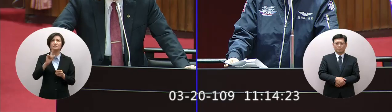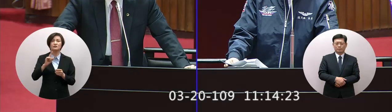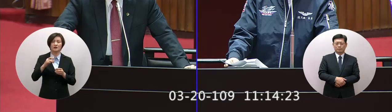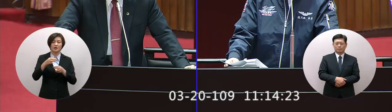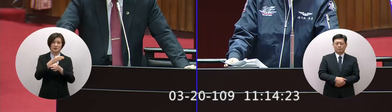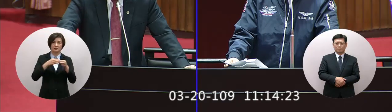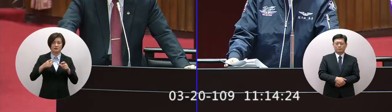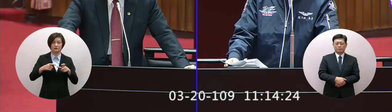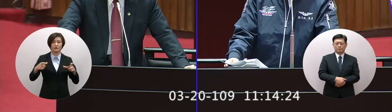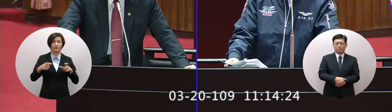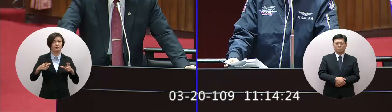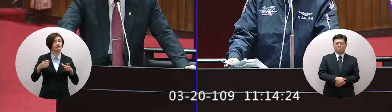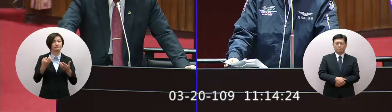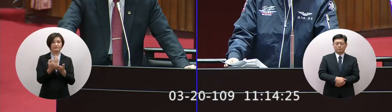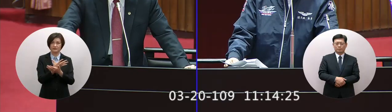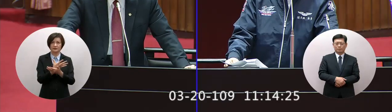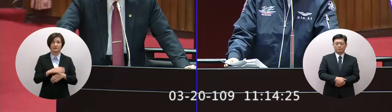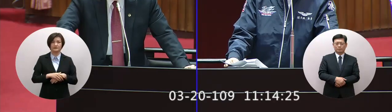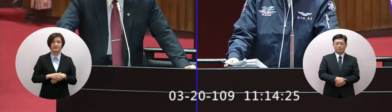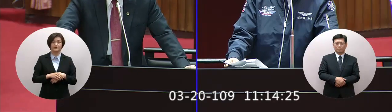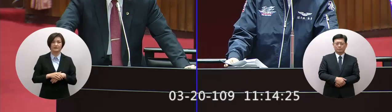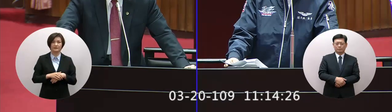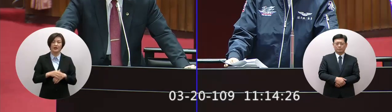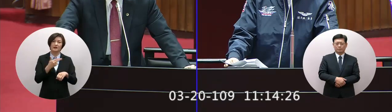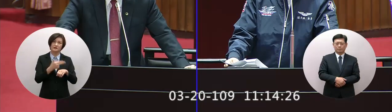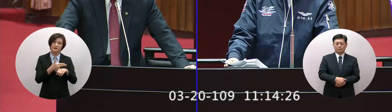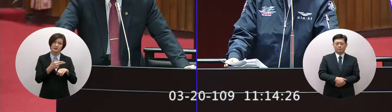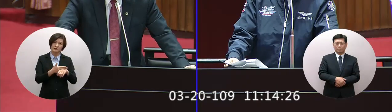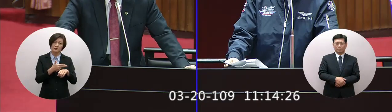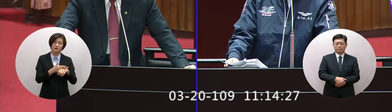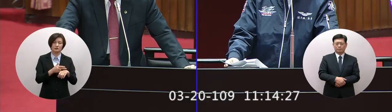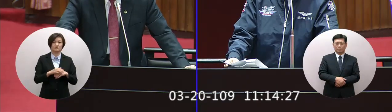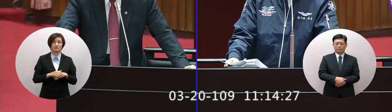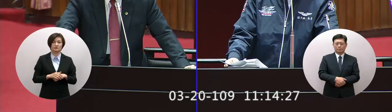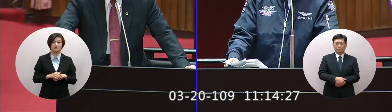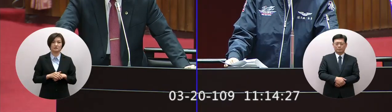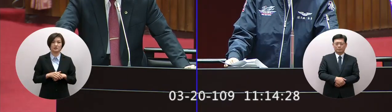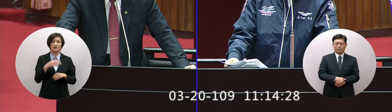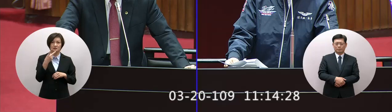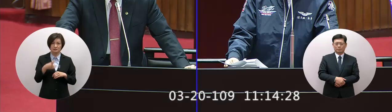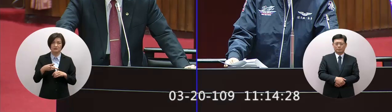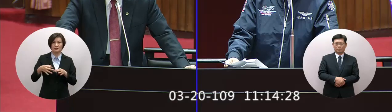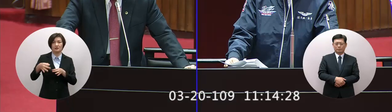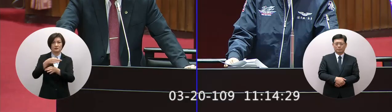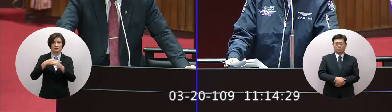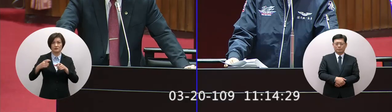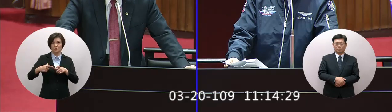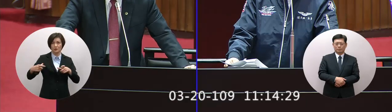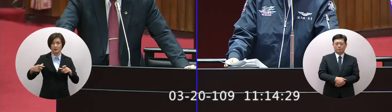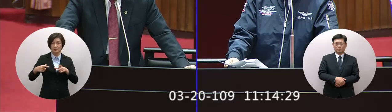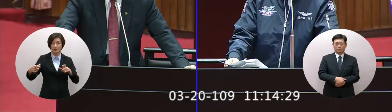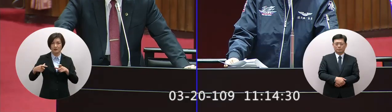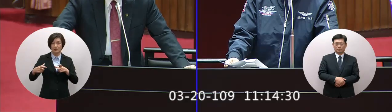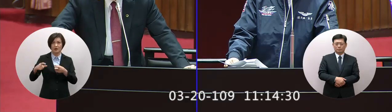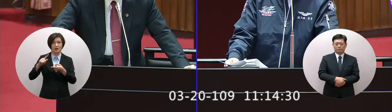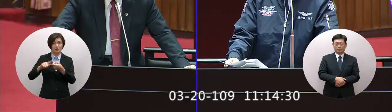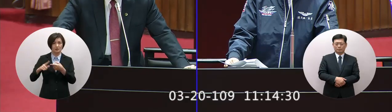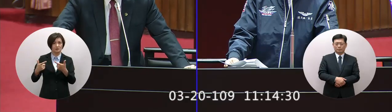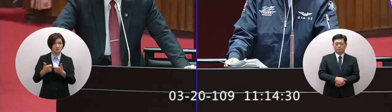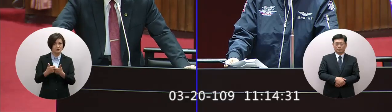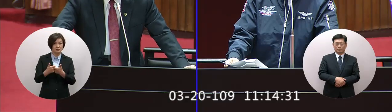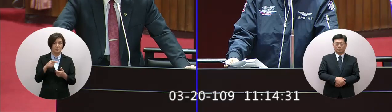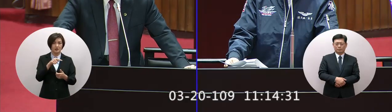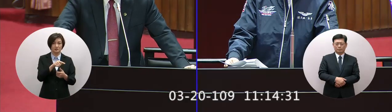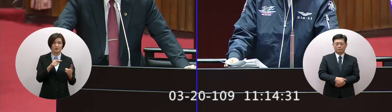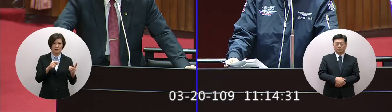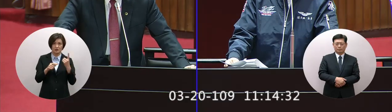规模的问题，因为这个技术是 ready， 那经济规模要达到一个合理的以后，啊，无这一